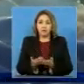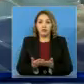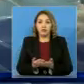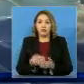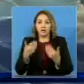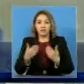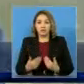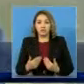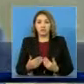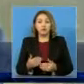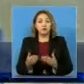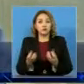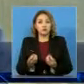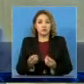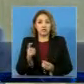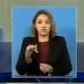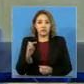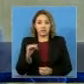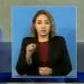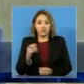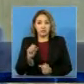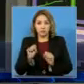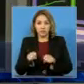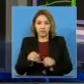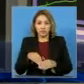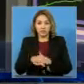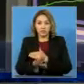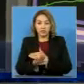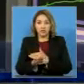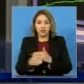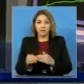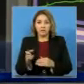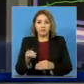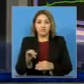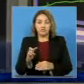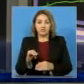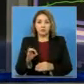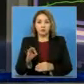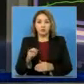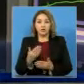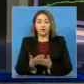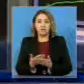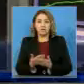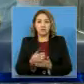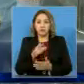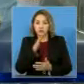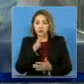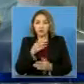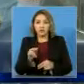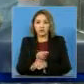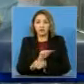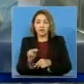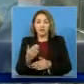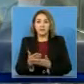для организма. Кроме того, химоэмболизация позволяет избежать распространения метастаз опухоли. Срок госпитализации прошедших